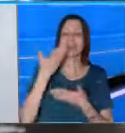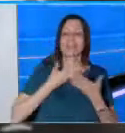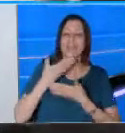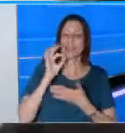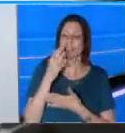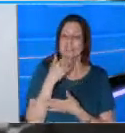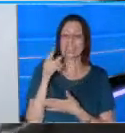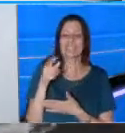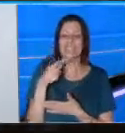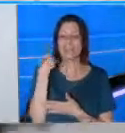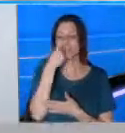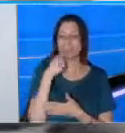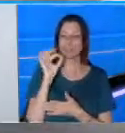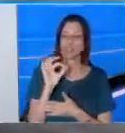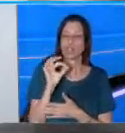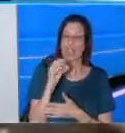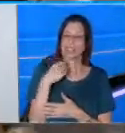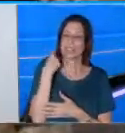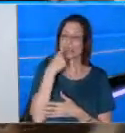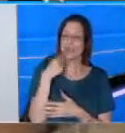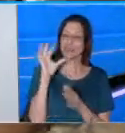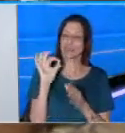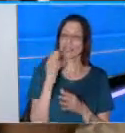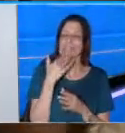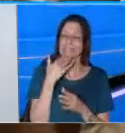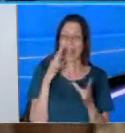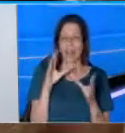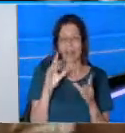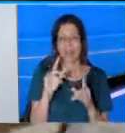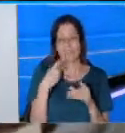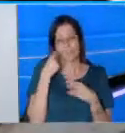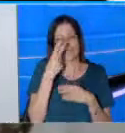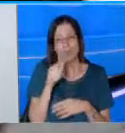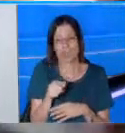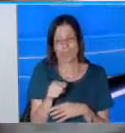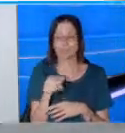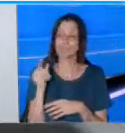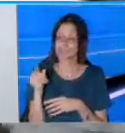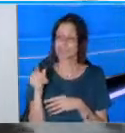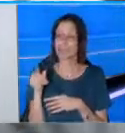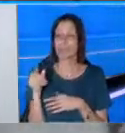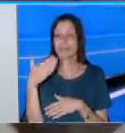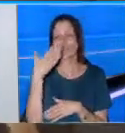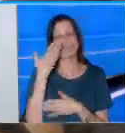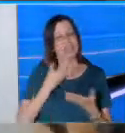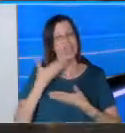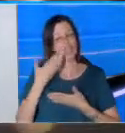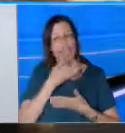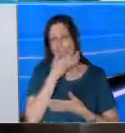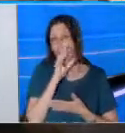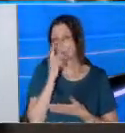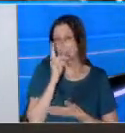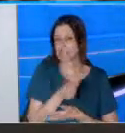ביטוי של הזדהות עם ישראל לביקור הזה. אתה יודע, אני אחזור למה שאתה אומר, אלו מדינות ידידותיות. השאלה אם לא